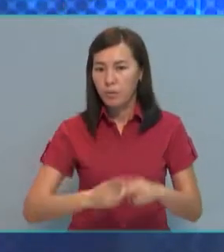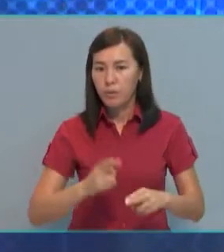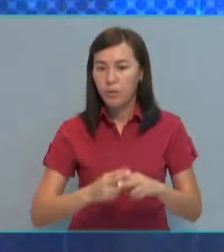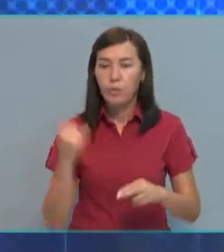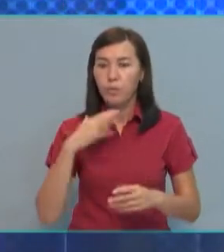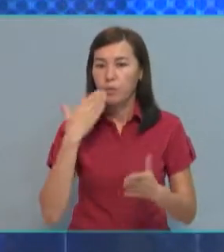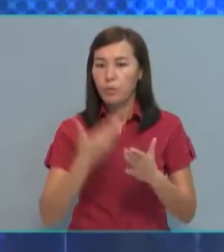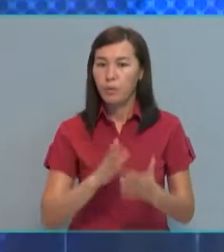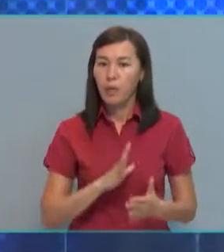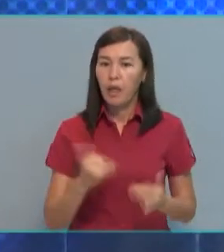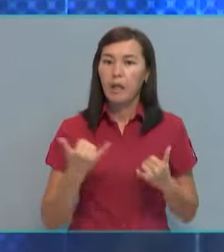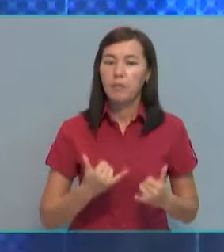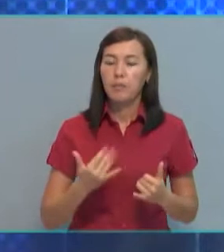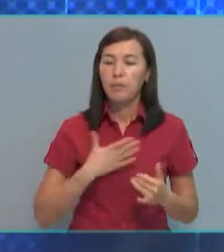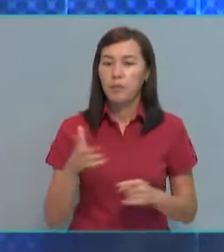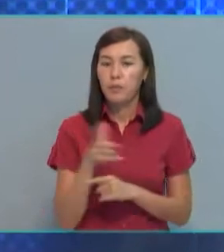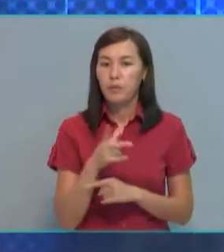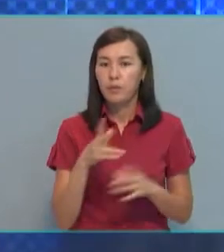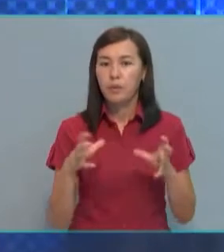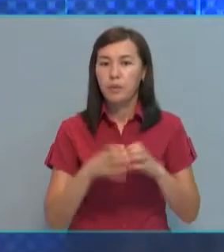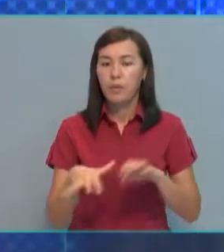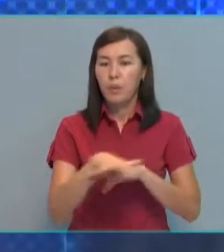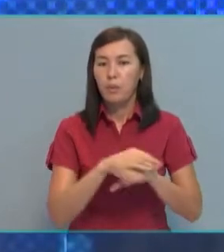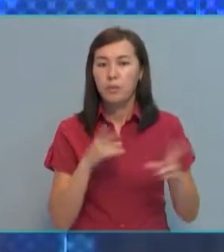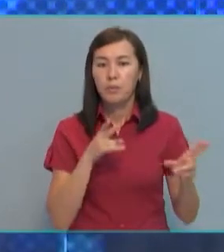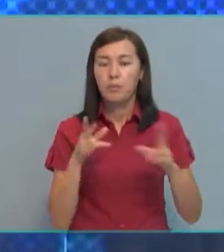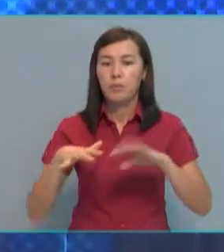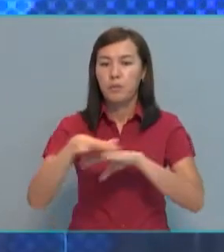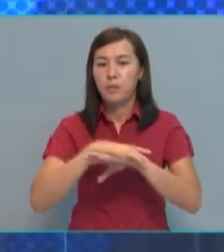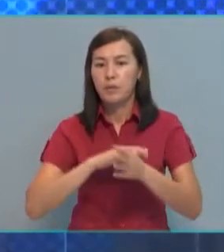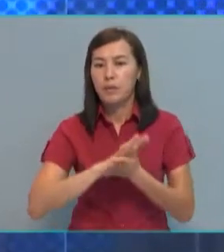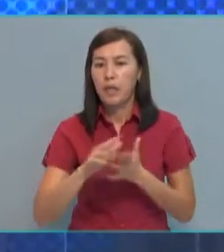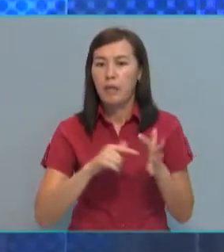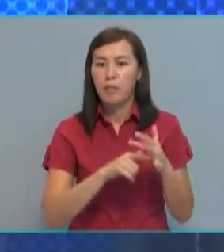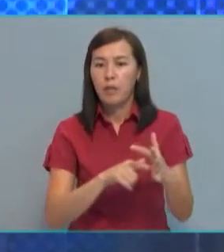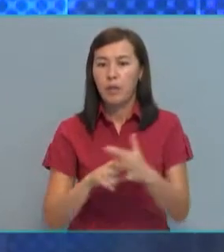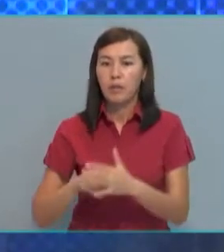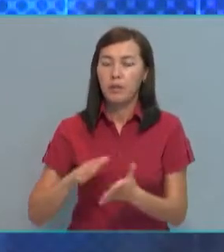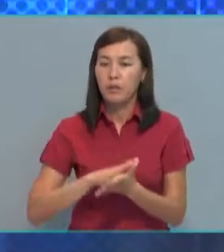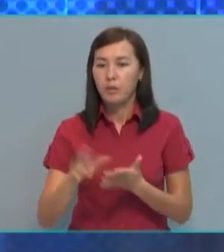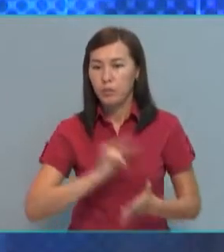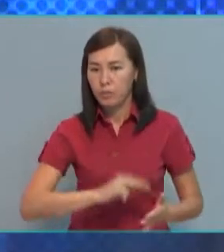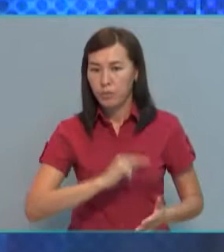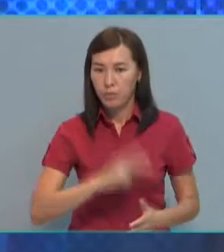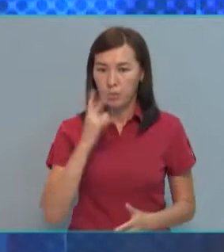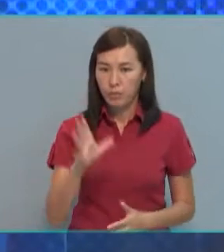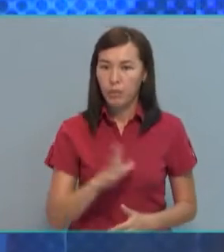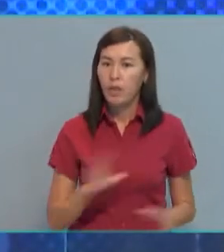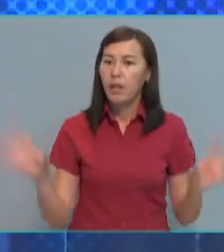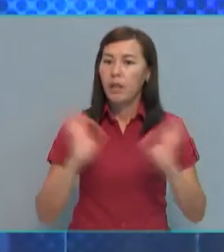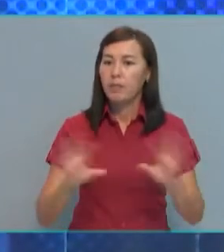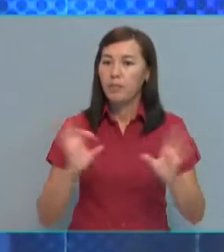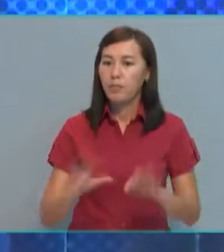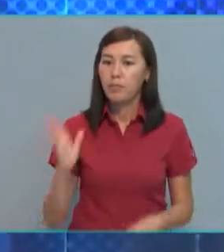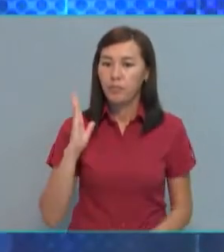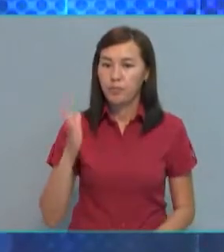көпшіліктен қолдау сұрады. Біздің арнаның түсірілім тобы қала аумағын аралап базарлардағы санитарлық дезинфекциялық шараларды көріп қайтты. Тақырыпты